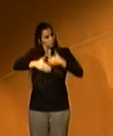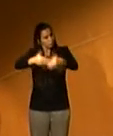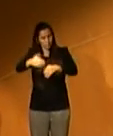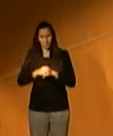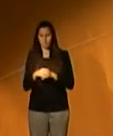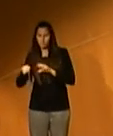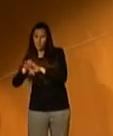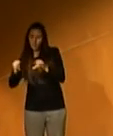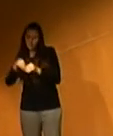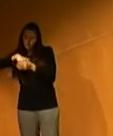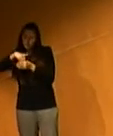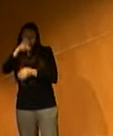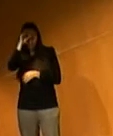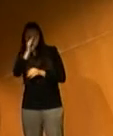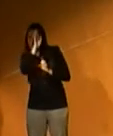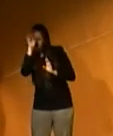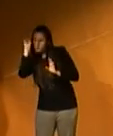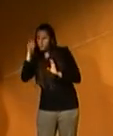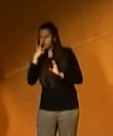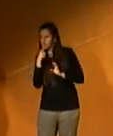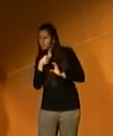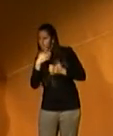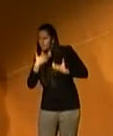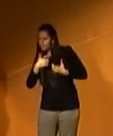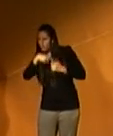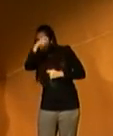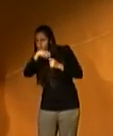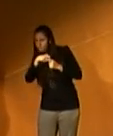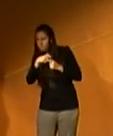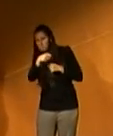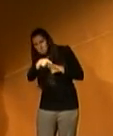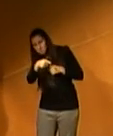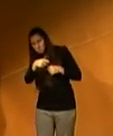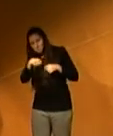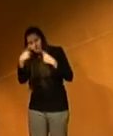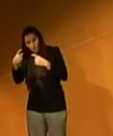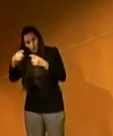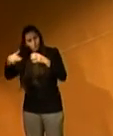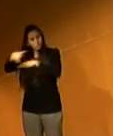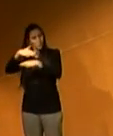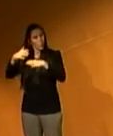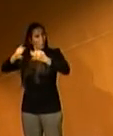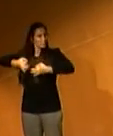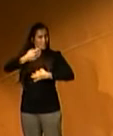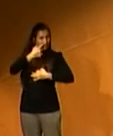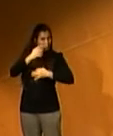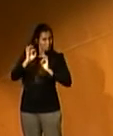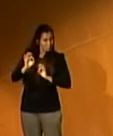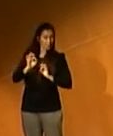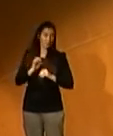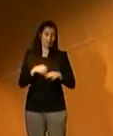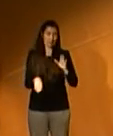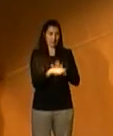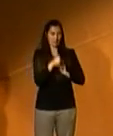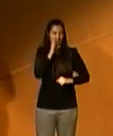l'équipe pluridisciplinaire a souhaité évaluer son adaptation en milieu ordinaire. Ses parents, très protecteurs, ont été dans un premier temps